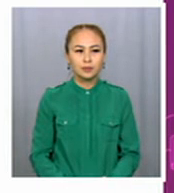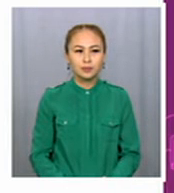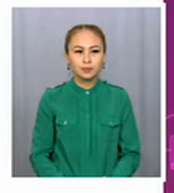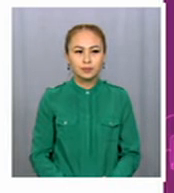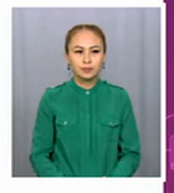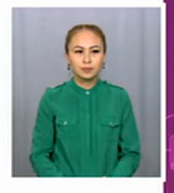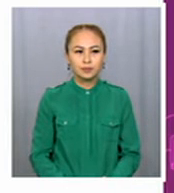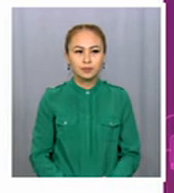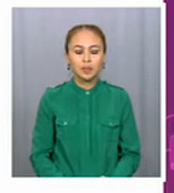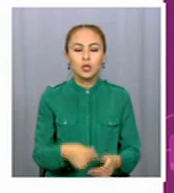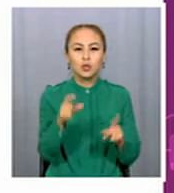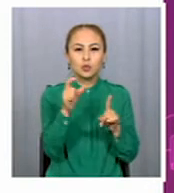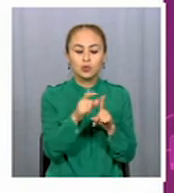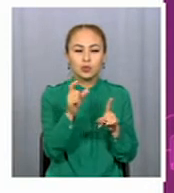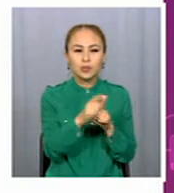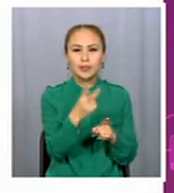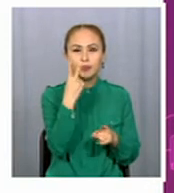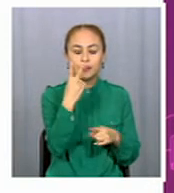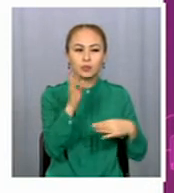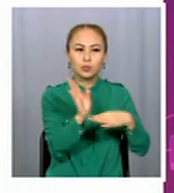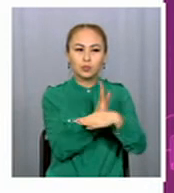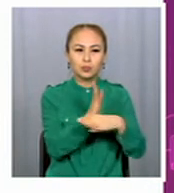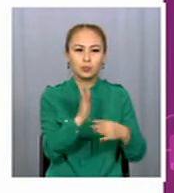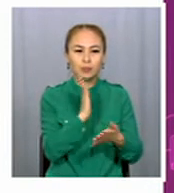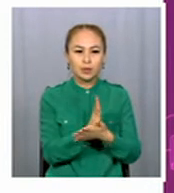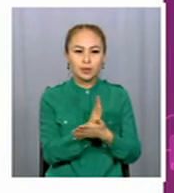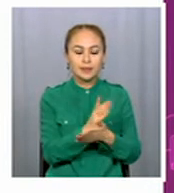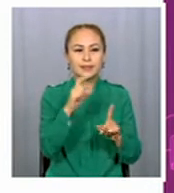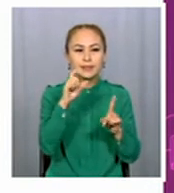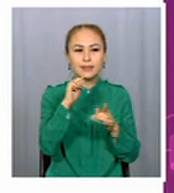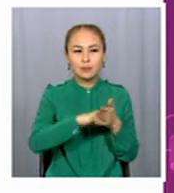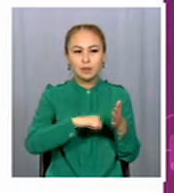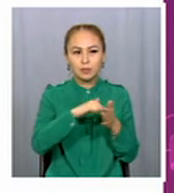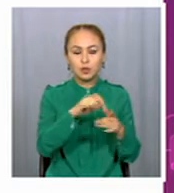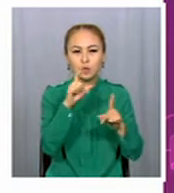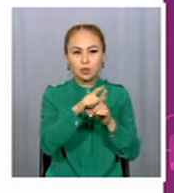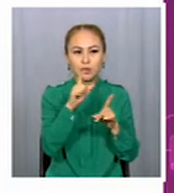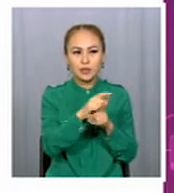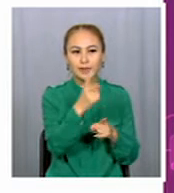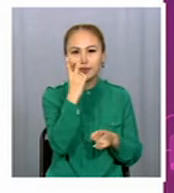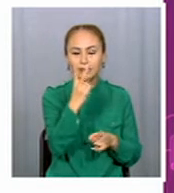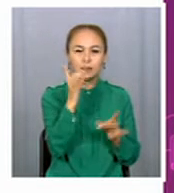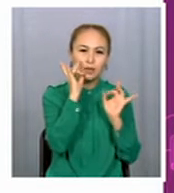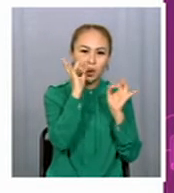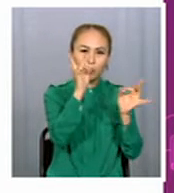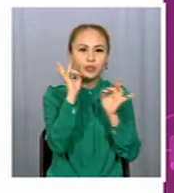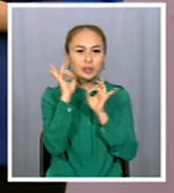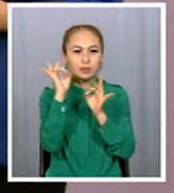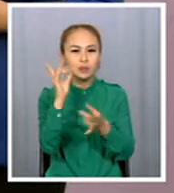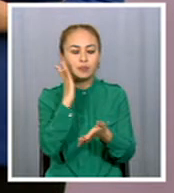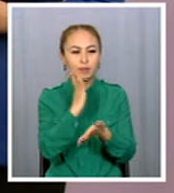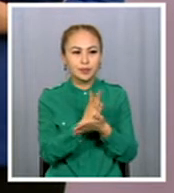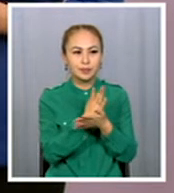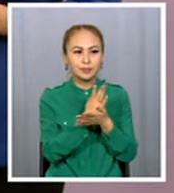Дұрыс, сөзде екі буын бар. Себебі сөзде екі дауысты дыбыс бар.